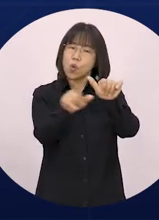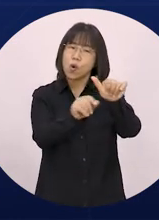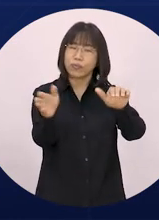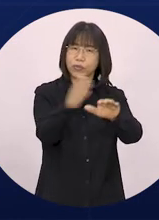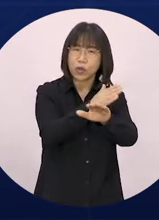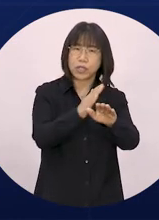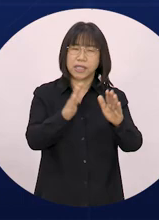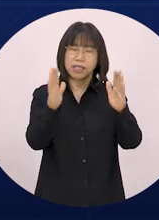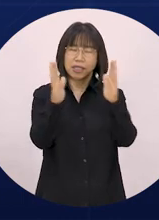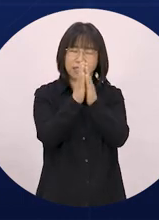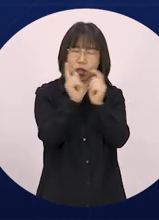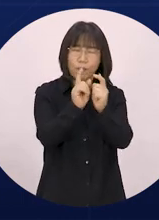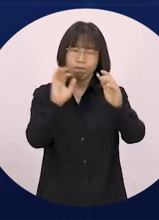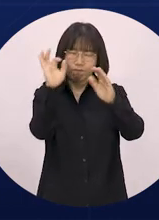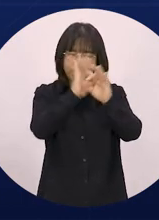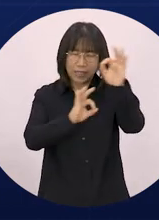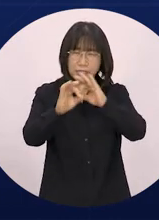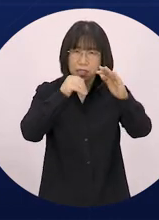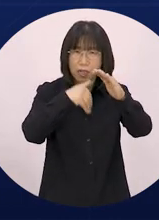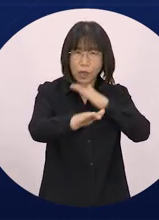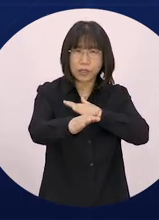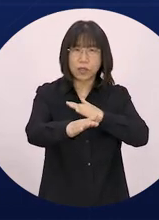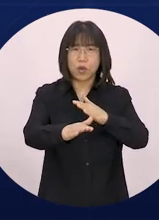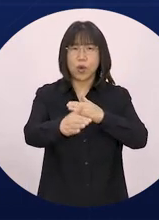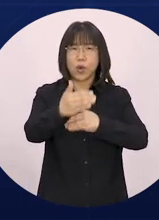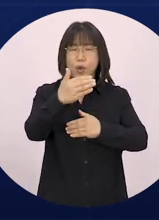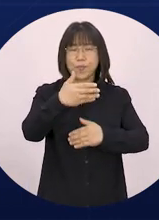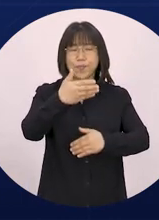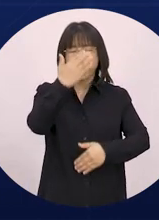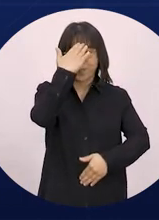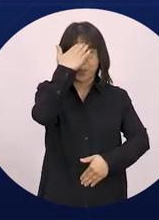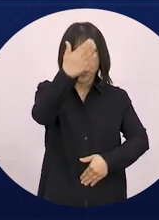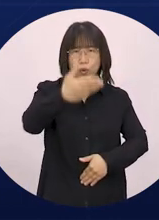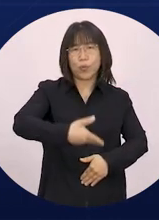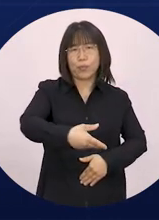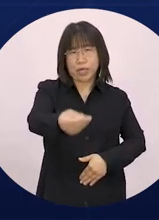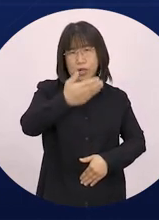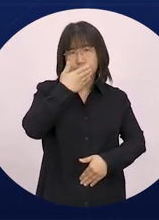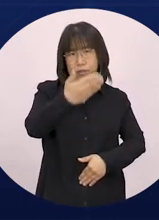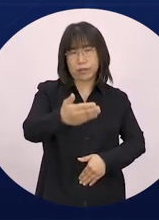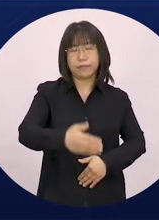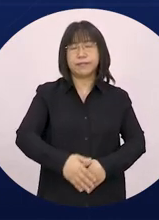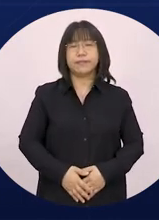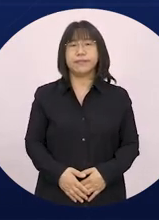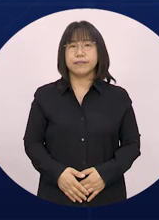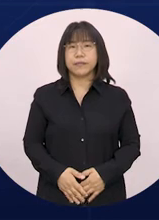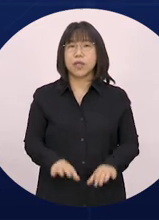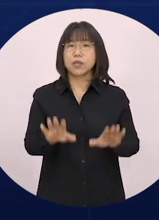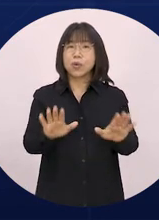편리해진 찾아가는 재활보조기구 무료 대여 서비스가 전국 최초로 운영됩니다.